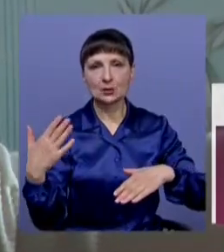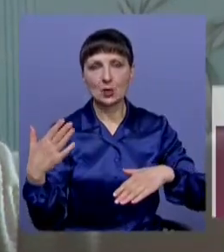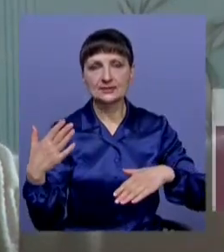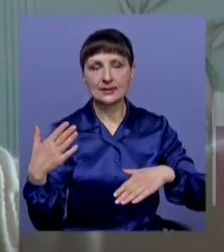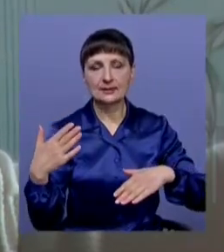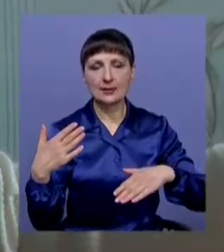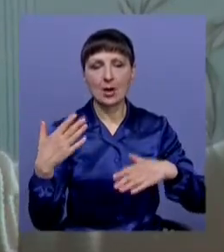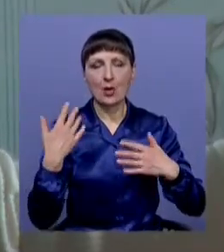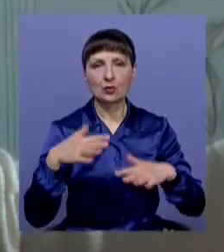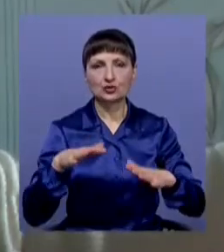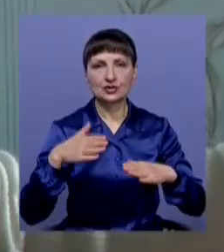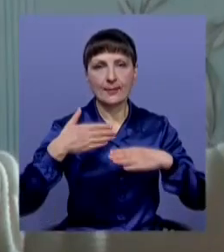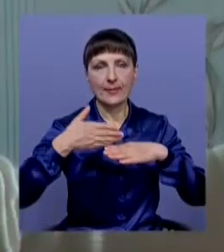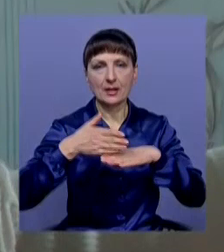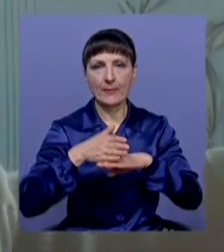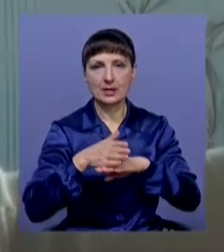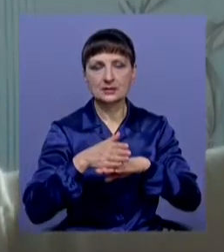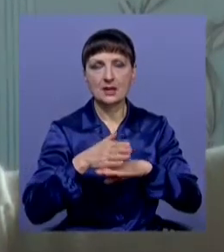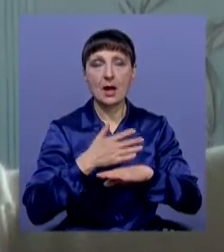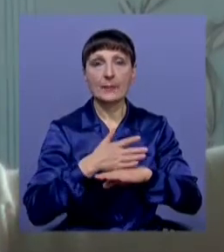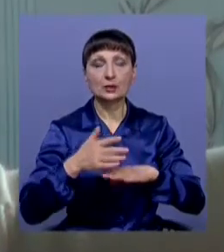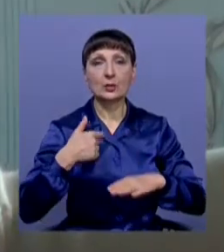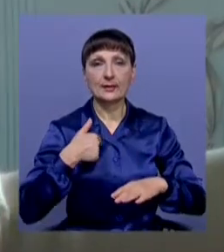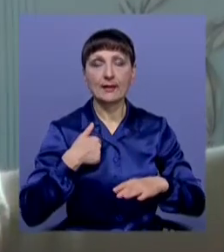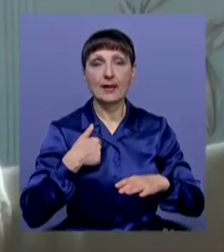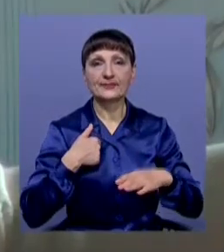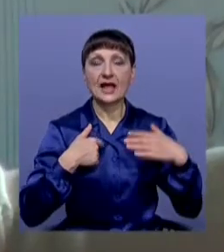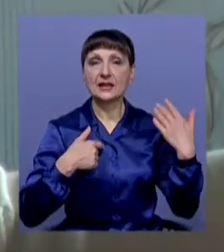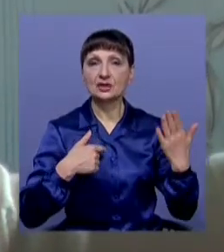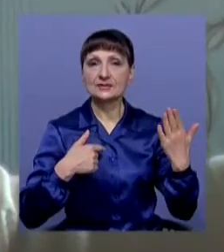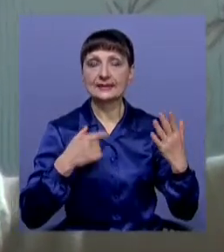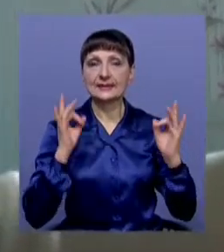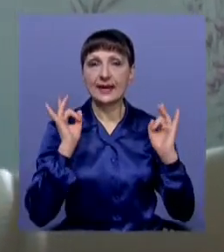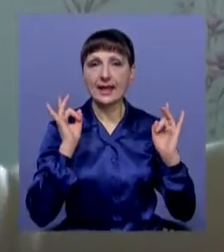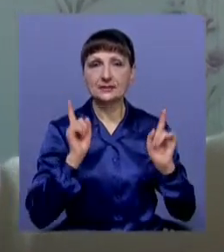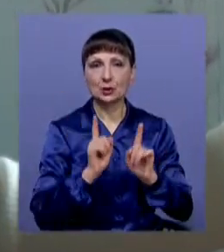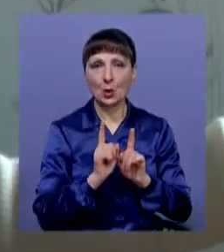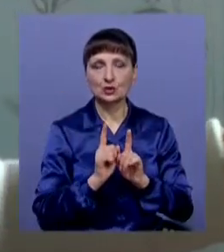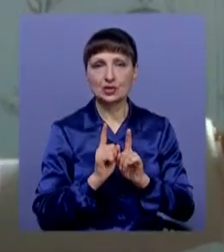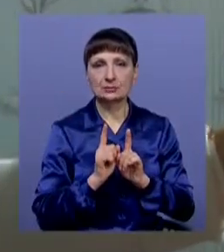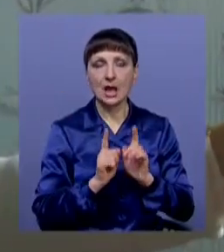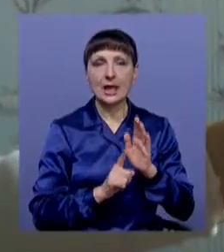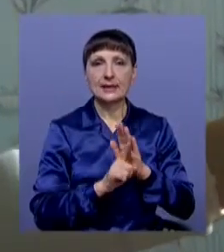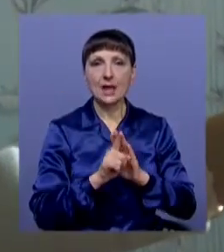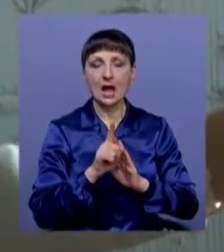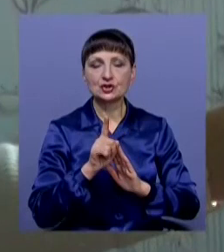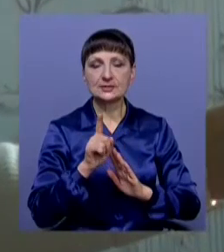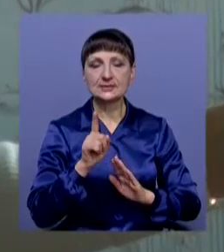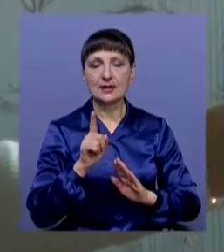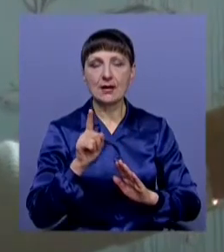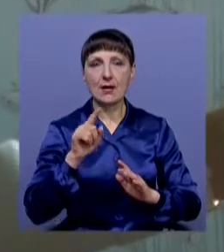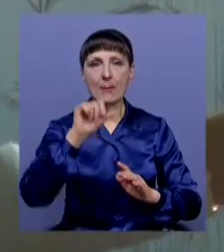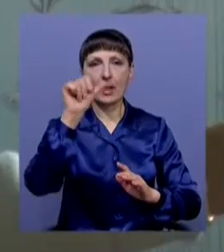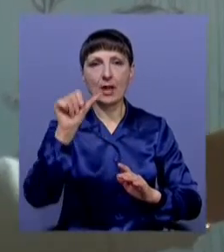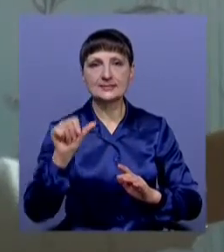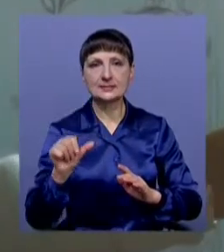протрещался, видимо, уже вот так осел. Потом я начал с этой стороны треск такой сильный. Треск, и начала вот эта полоса